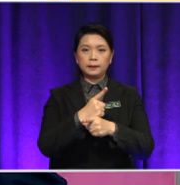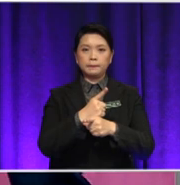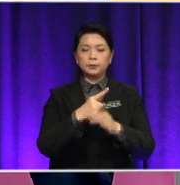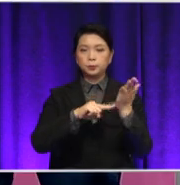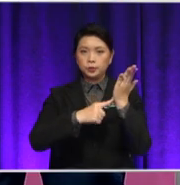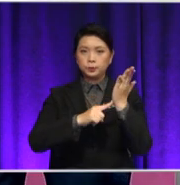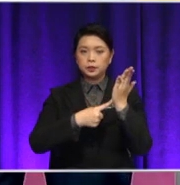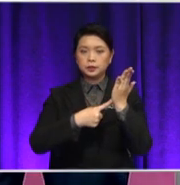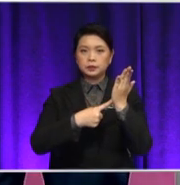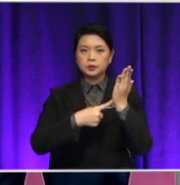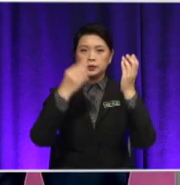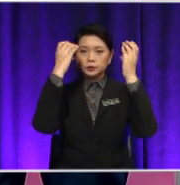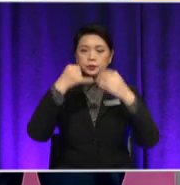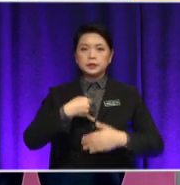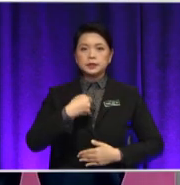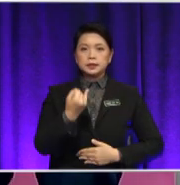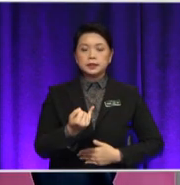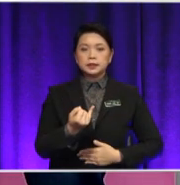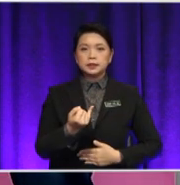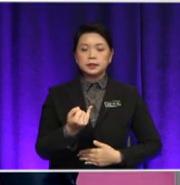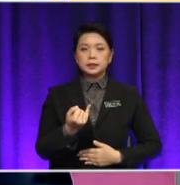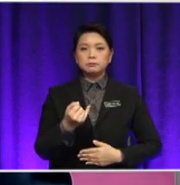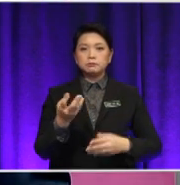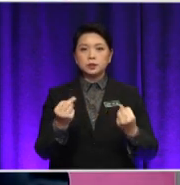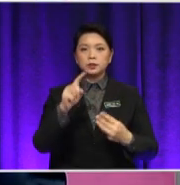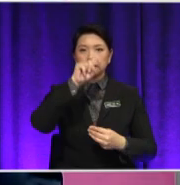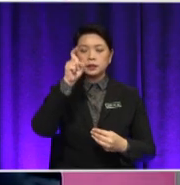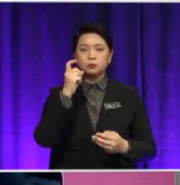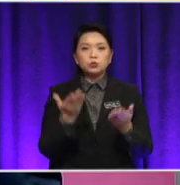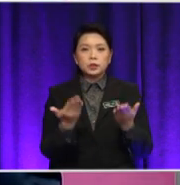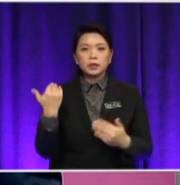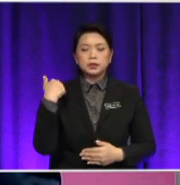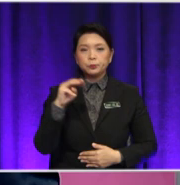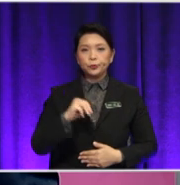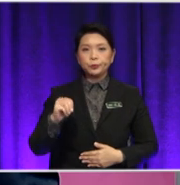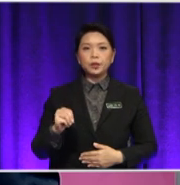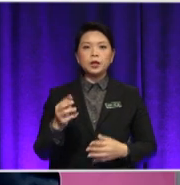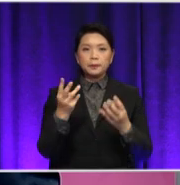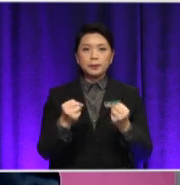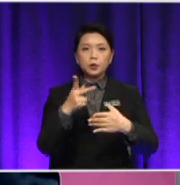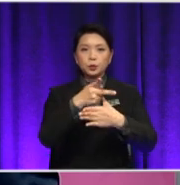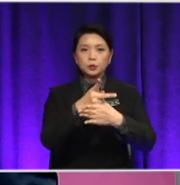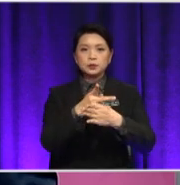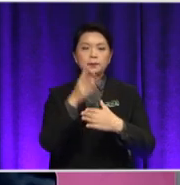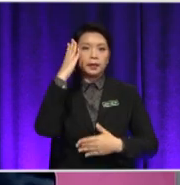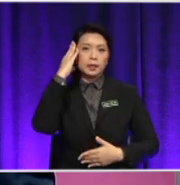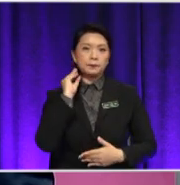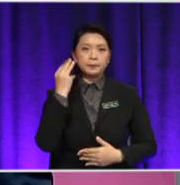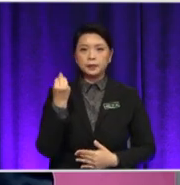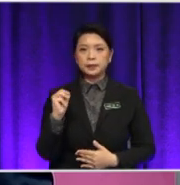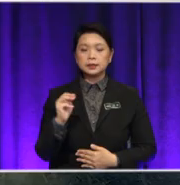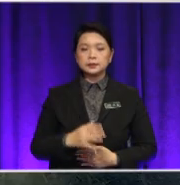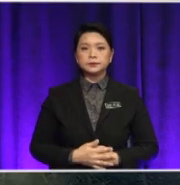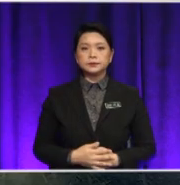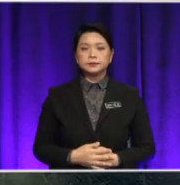Jadi cikgu teringinlah mungkin ada murid-murid kita hendak berkongsi pengalaman. Mari kita dengar mereka dahulu, Man.